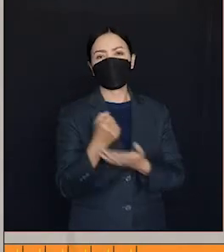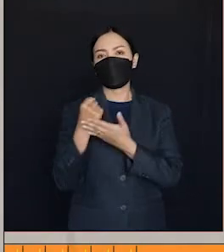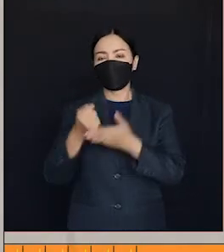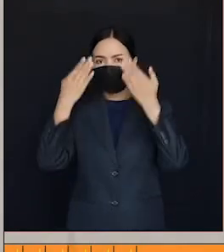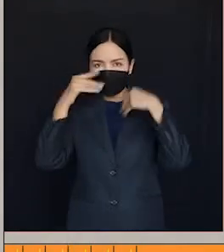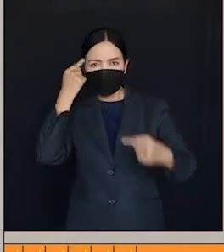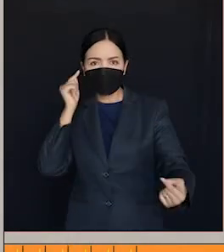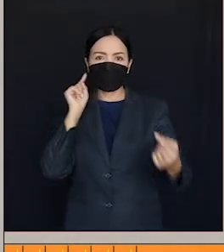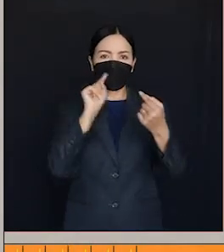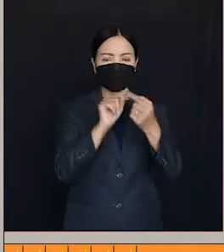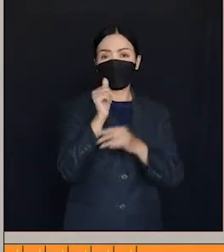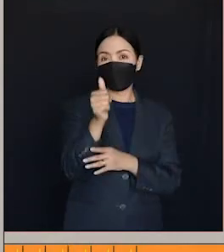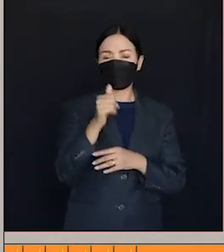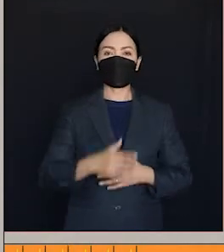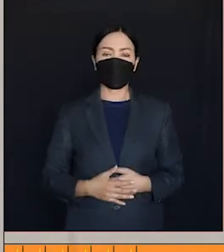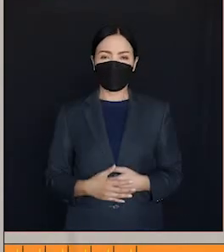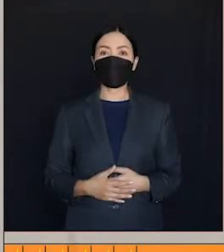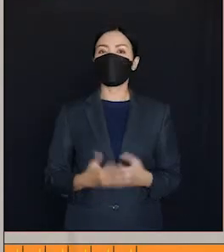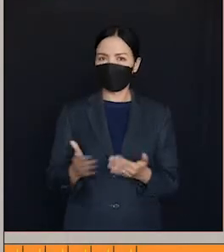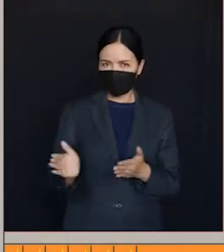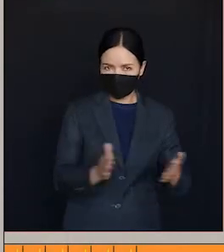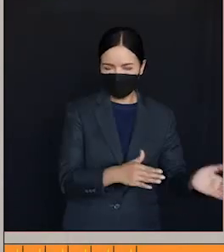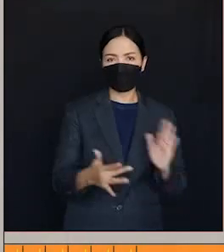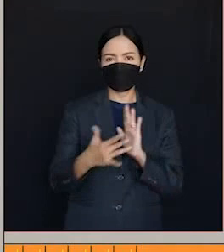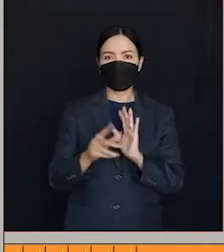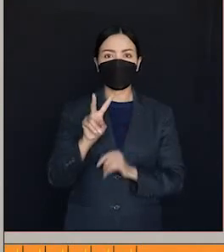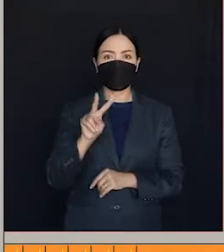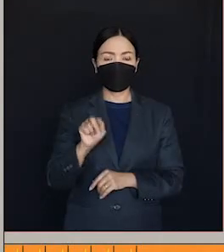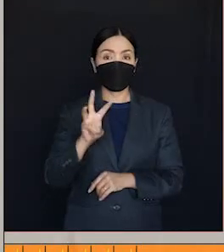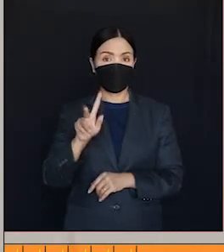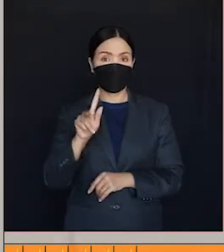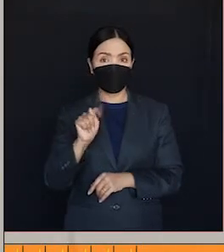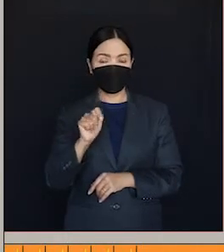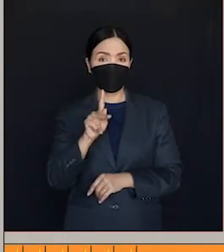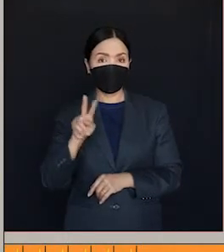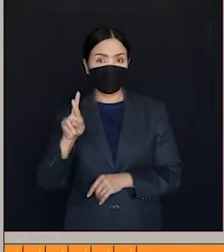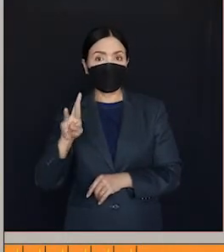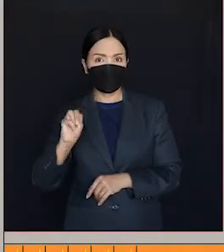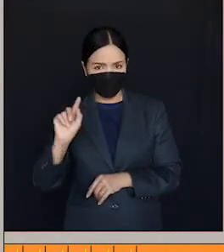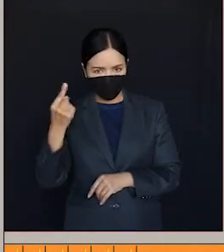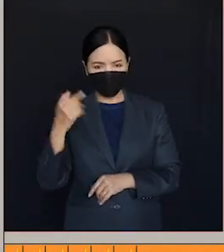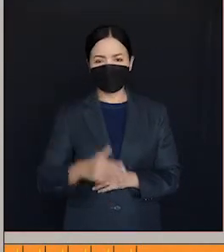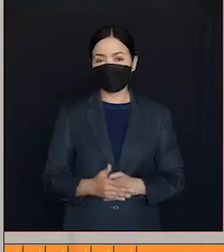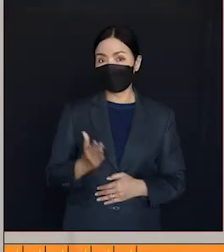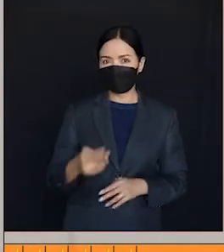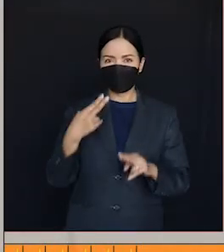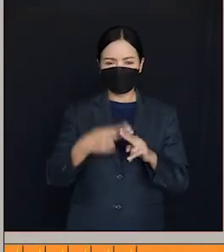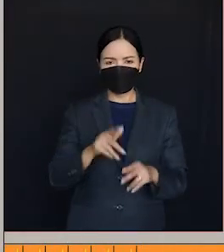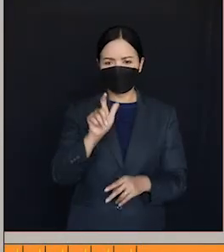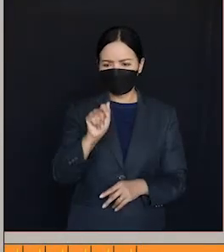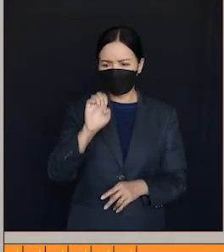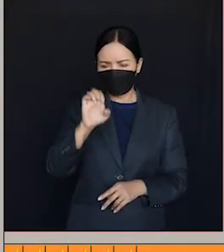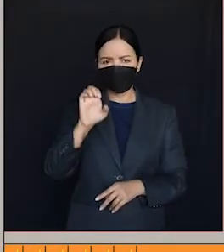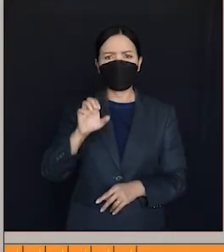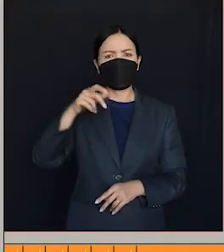สามารถเข้าถึงเว็บไซต์ได้ค่ะเรามาดูนวัตกรรมต่อมานะคะชื่อน่าสนใจมากคือ ePub เร